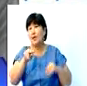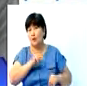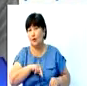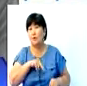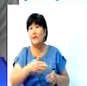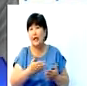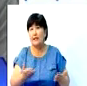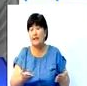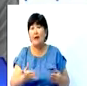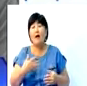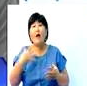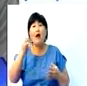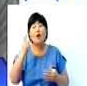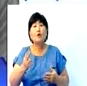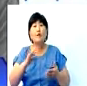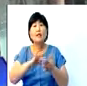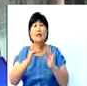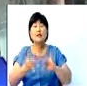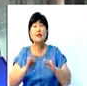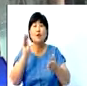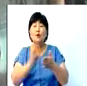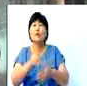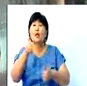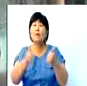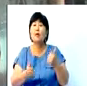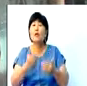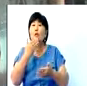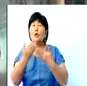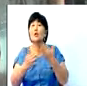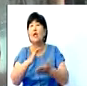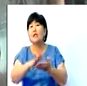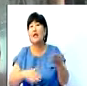әлеуметтік желілерде орналастырып, байқауды сояқты жалғастырып табады.